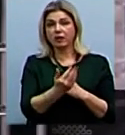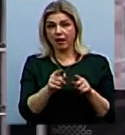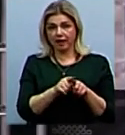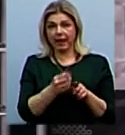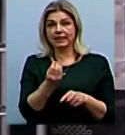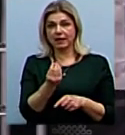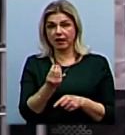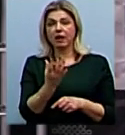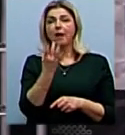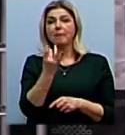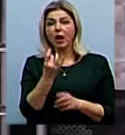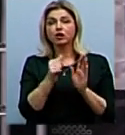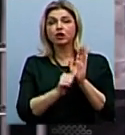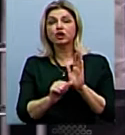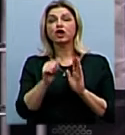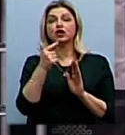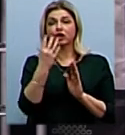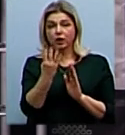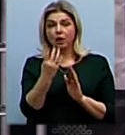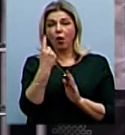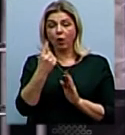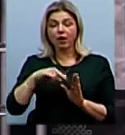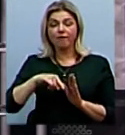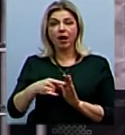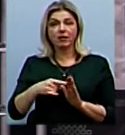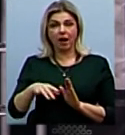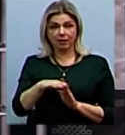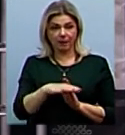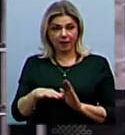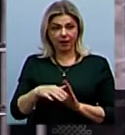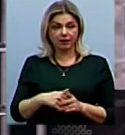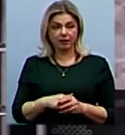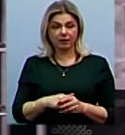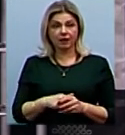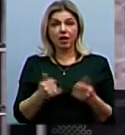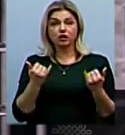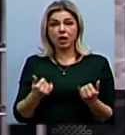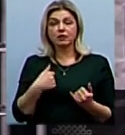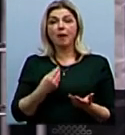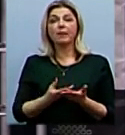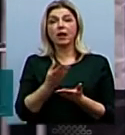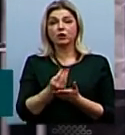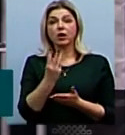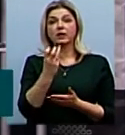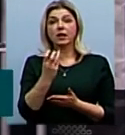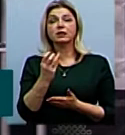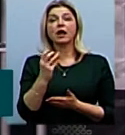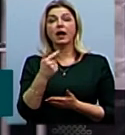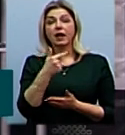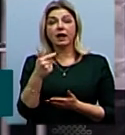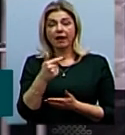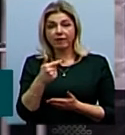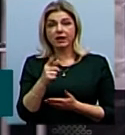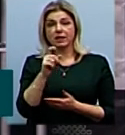ціни. 5,64 і 1 квадратний метр. Я зараз плачу 300 рублів за